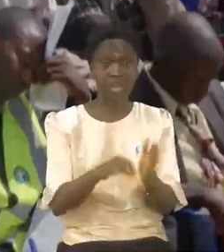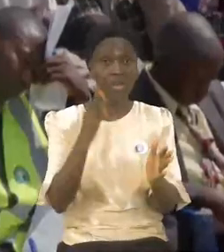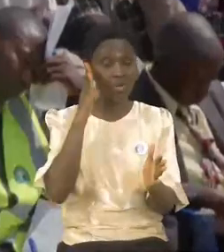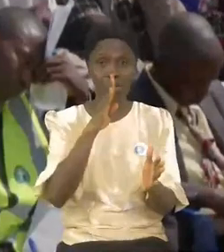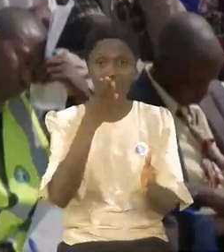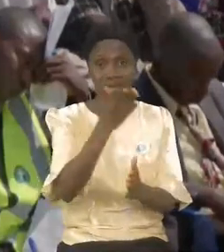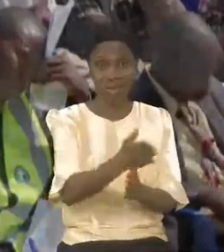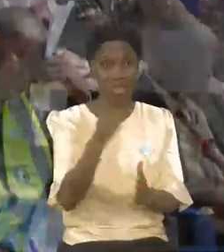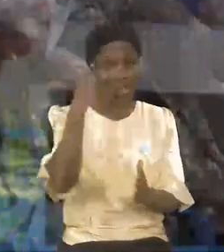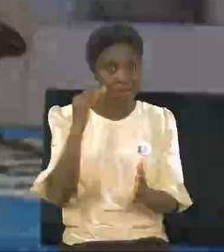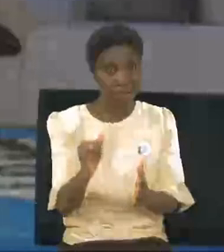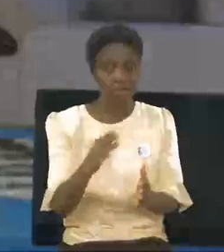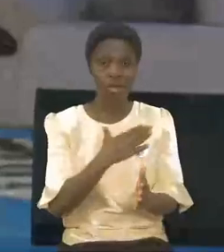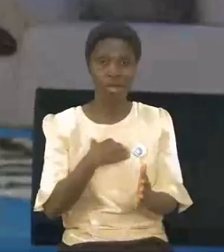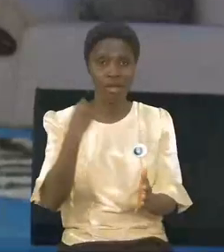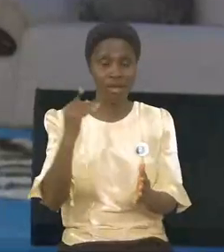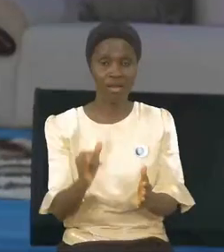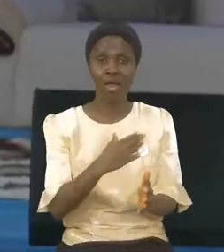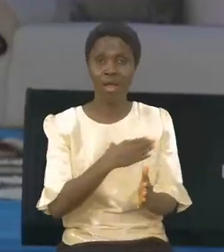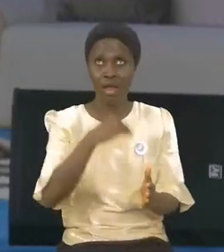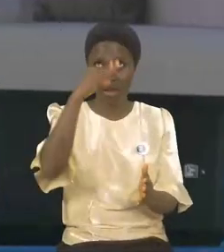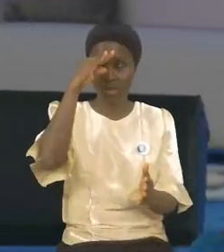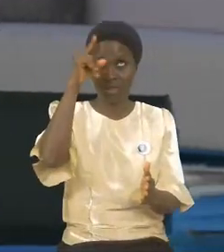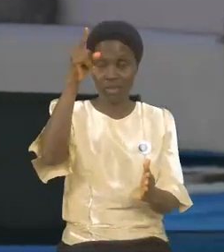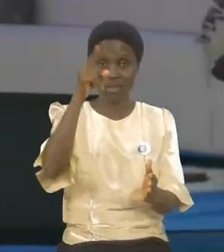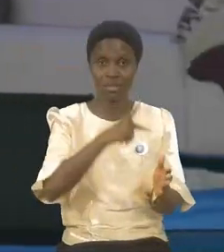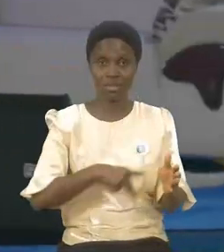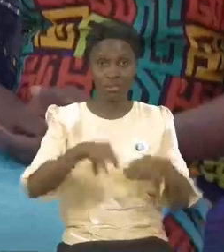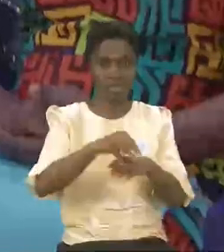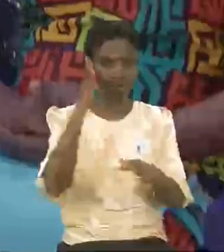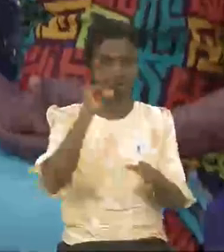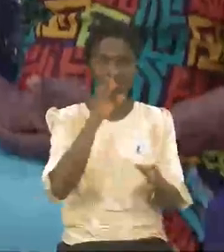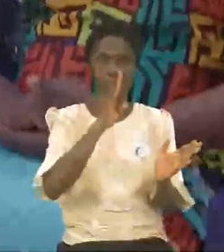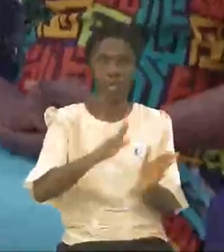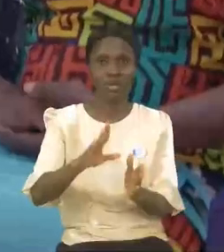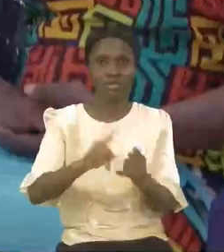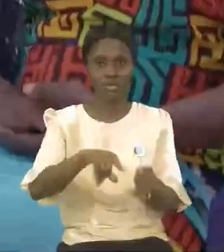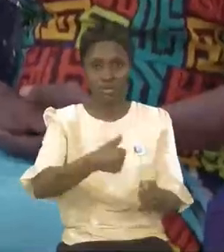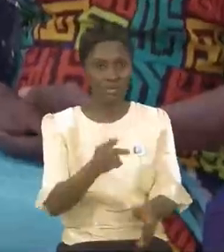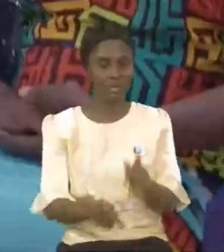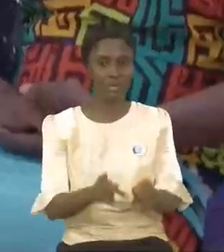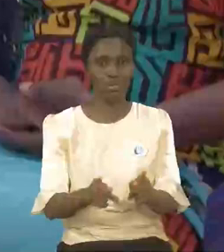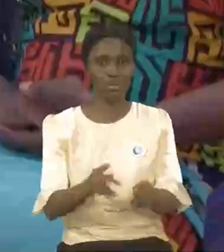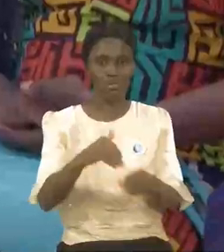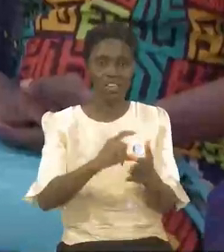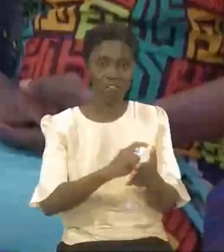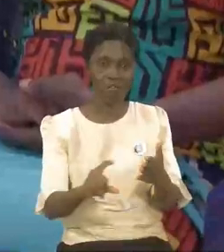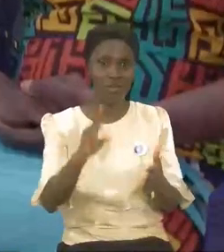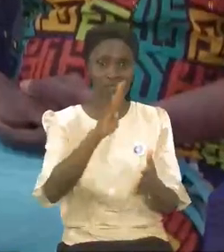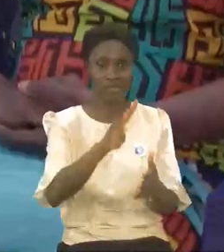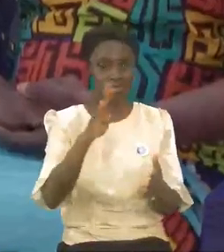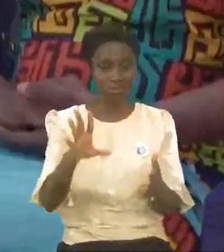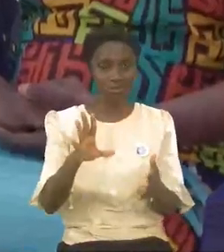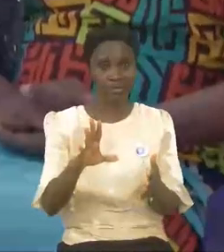son royaume ne passera pas à d'autres. Voyons le verset